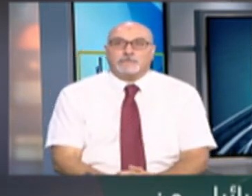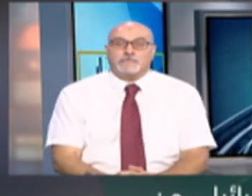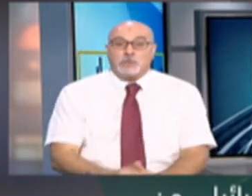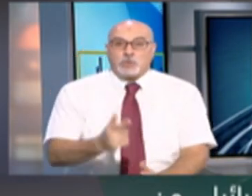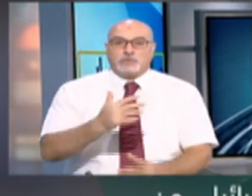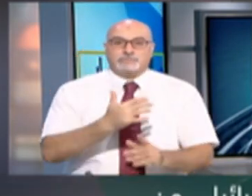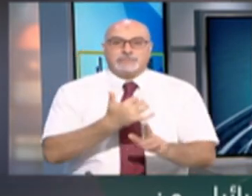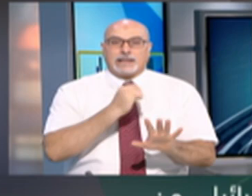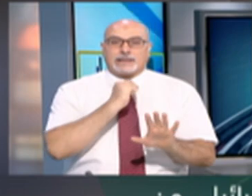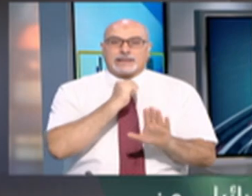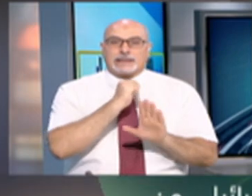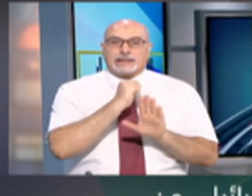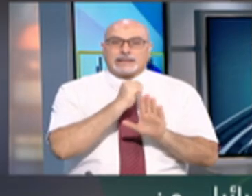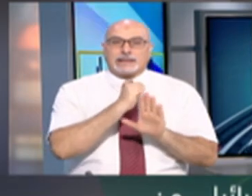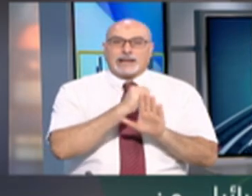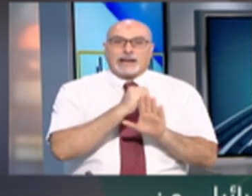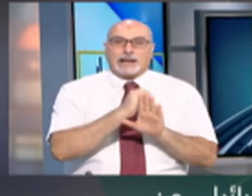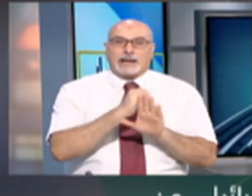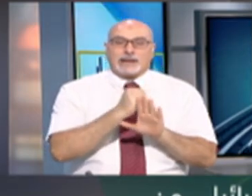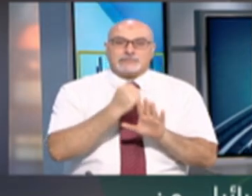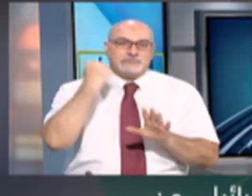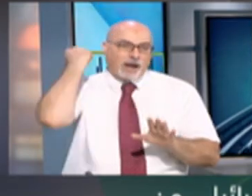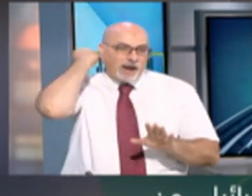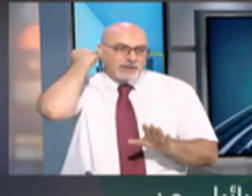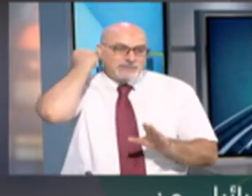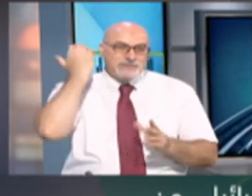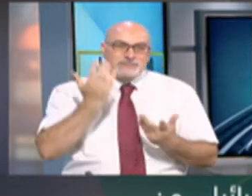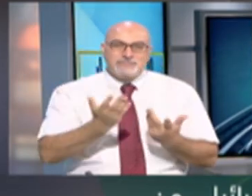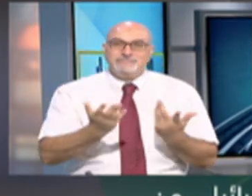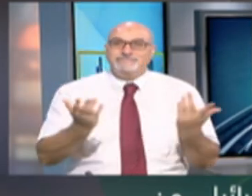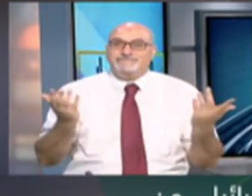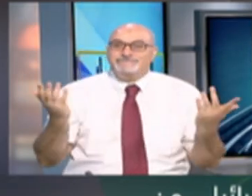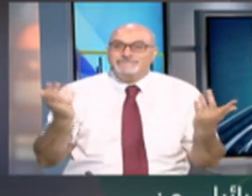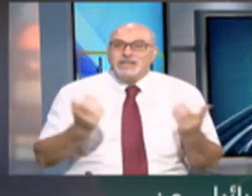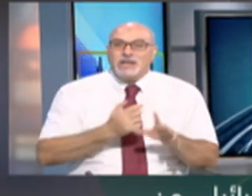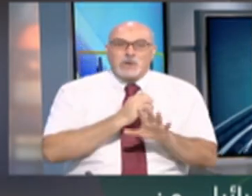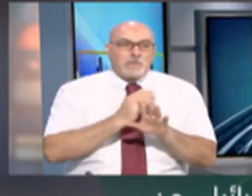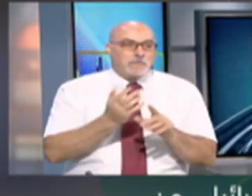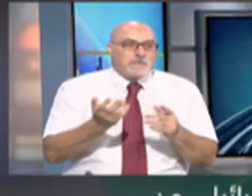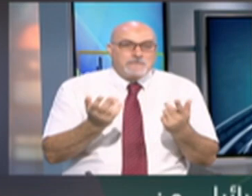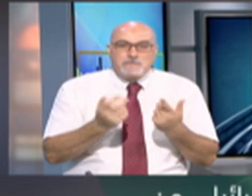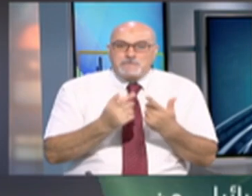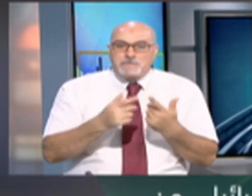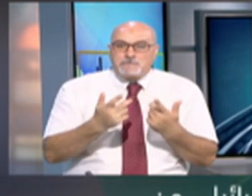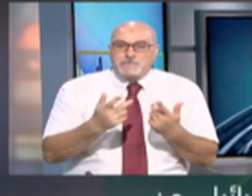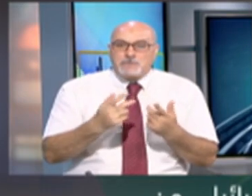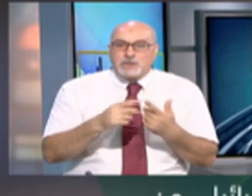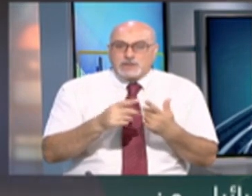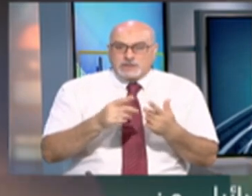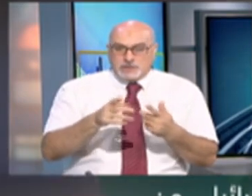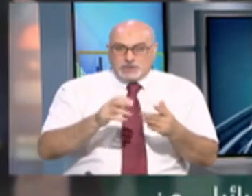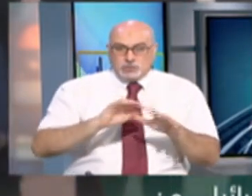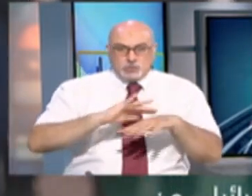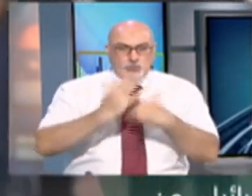قيام ثورة أو اندلاع ثورة شعبية عارمة التي قد تعصف بالنظام